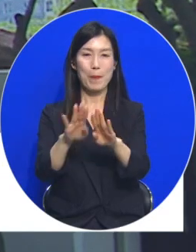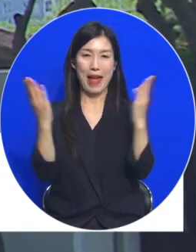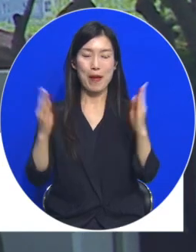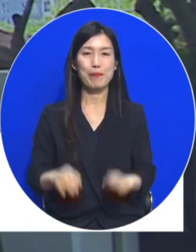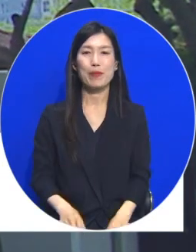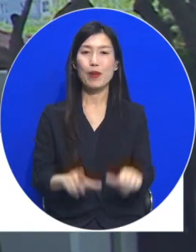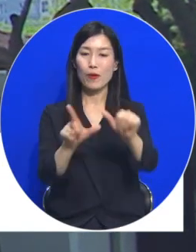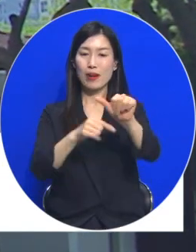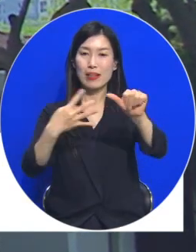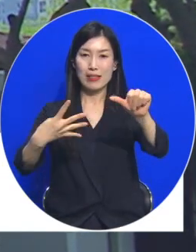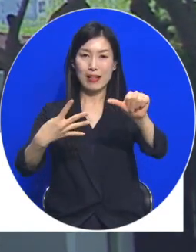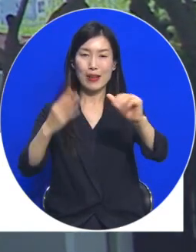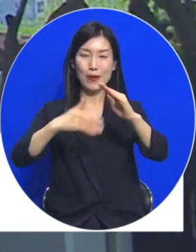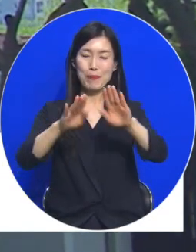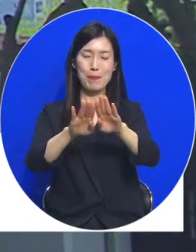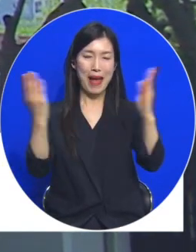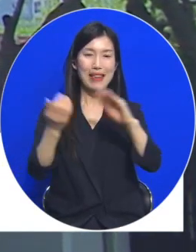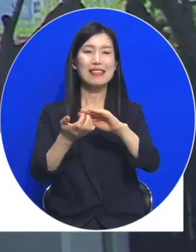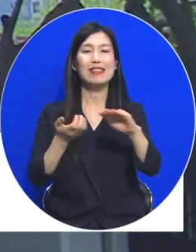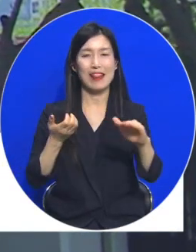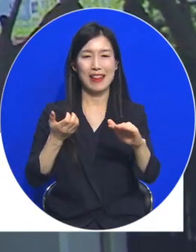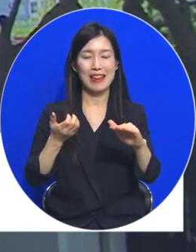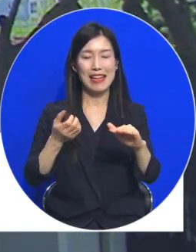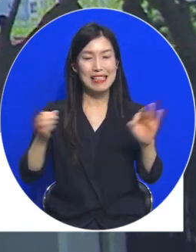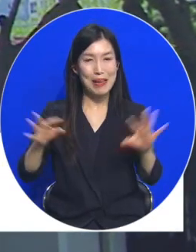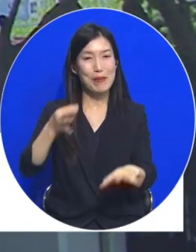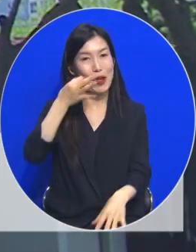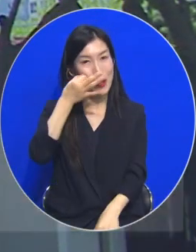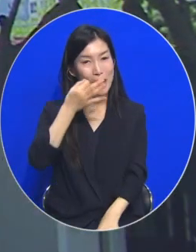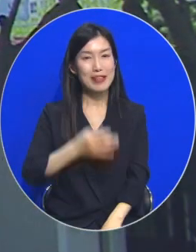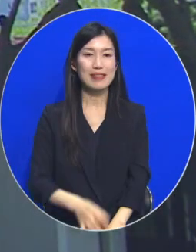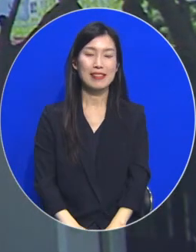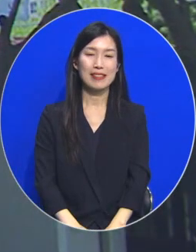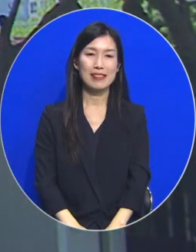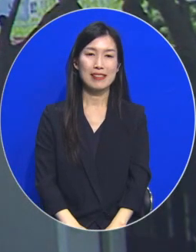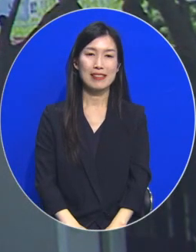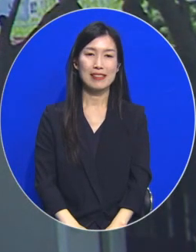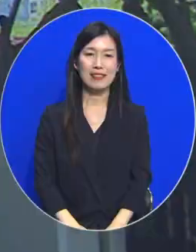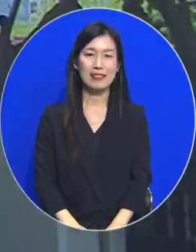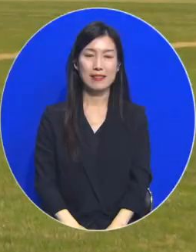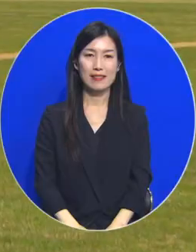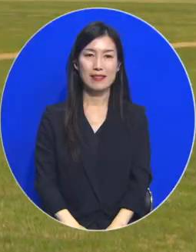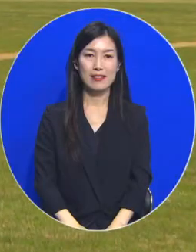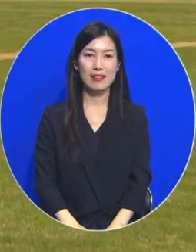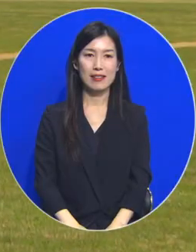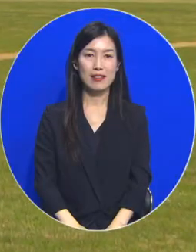오는 4일 공식 개방에 앞서서 문기혁 기자가 다녀왔습니다.